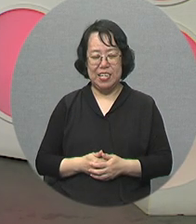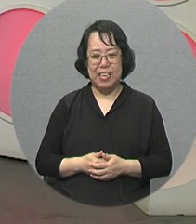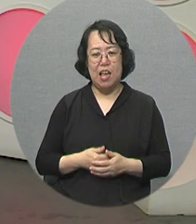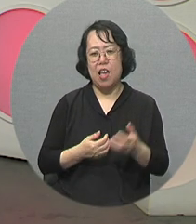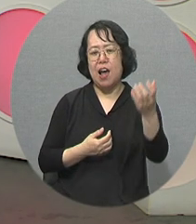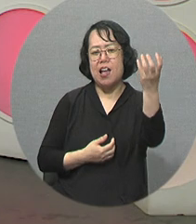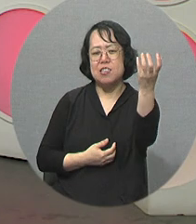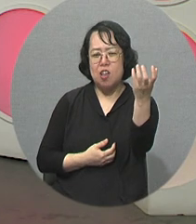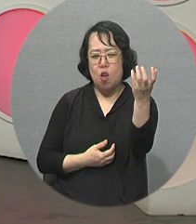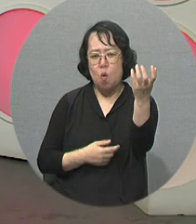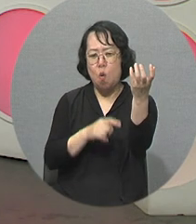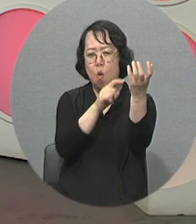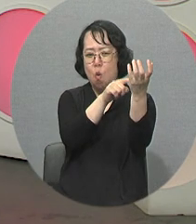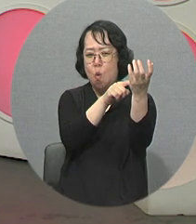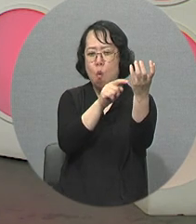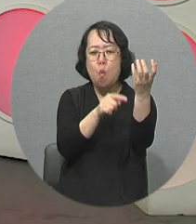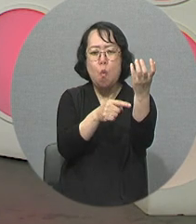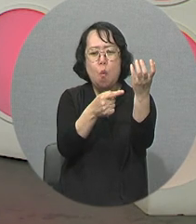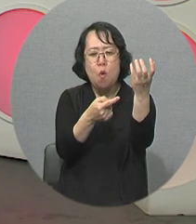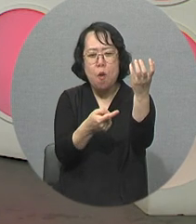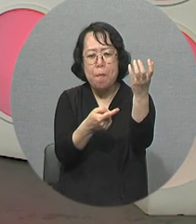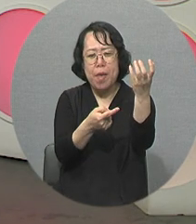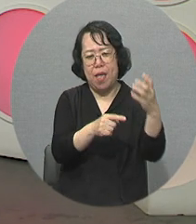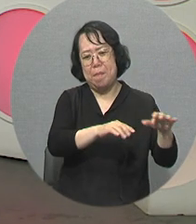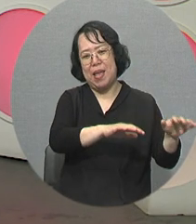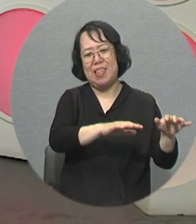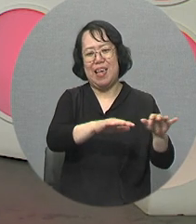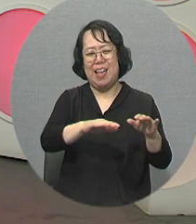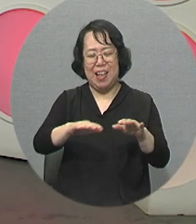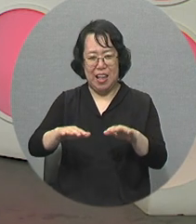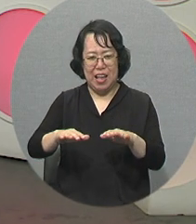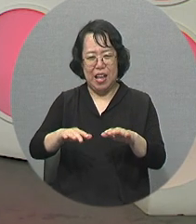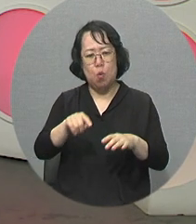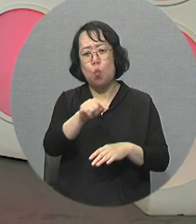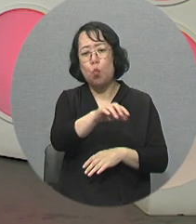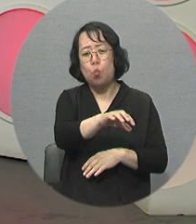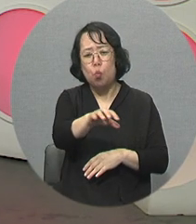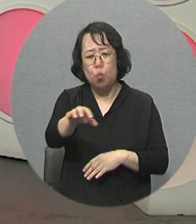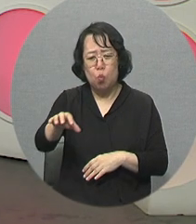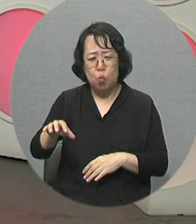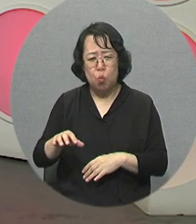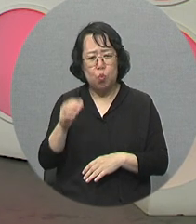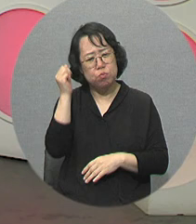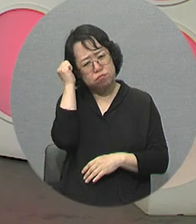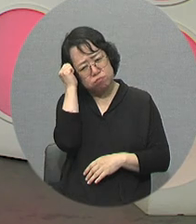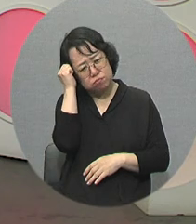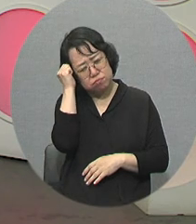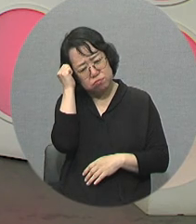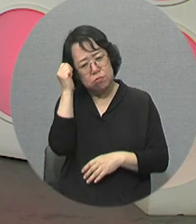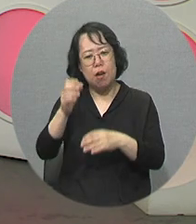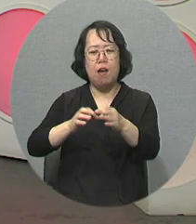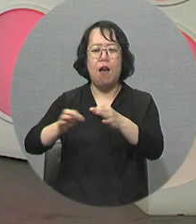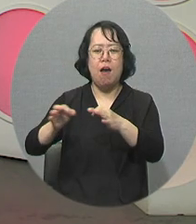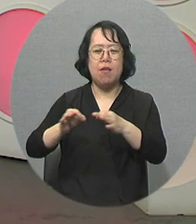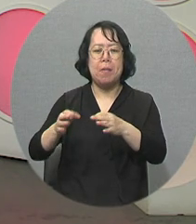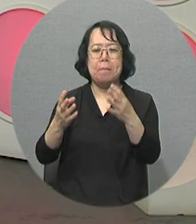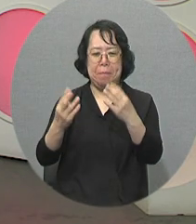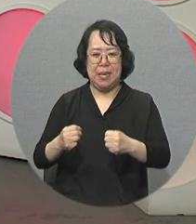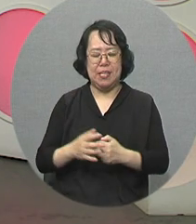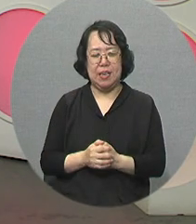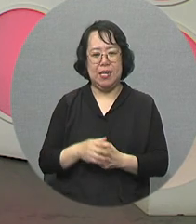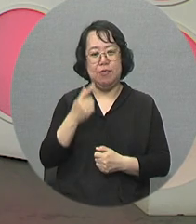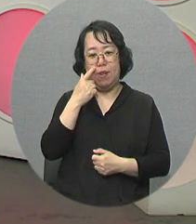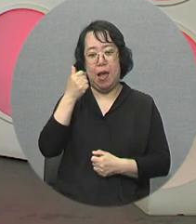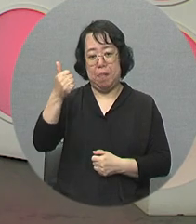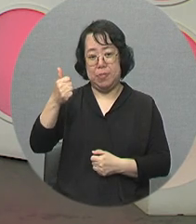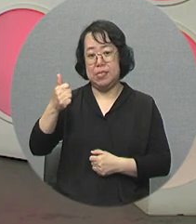간절곶 근처 진하해수욕장에는 민박집이 많았습니다. 오래전 아버지도 민박업을